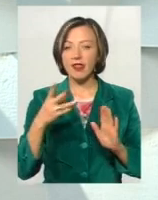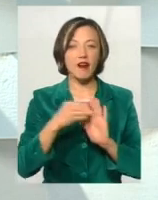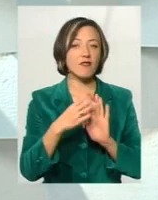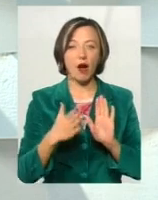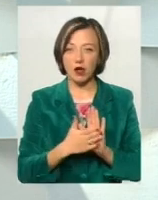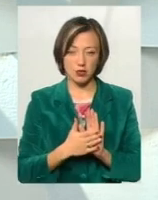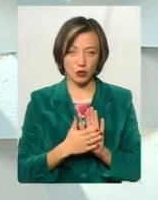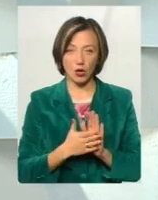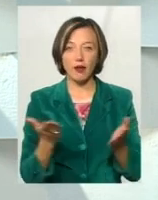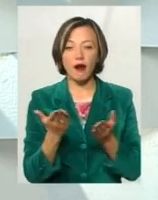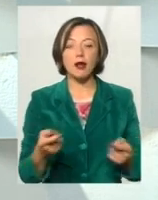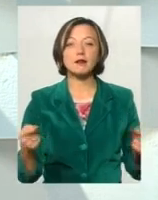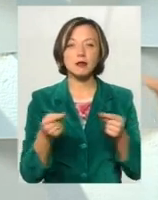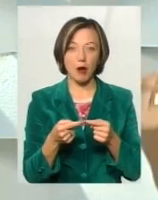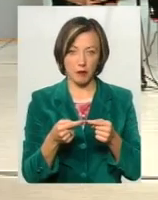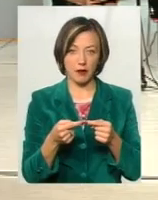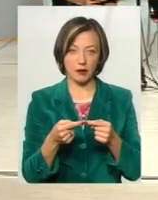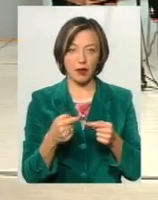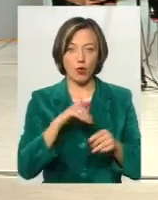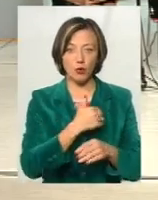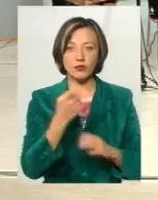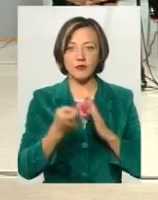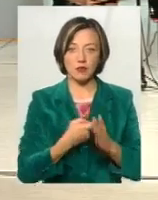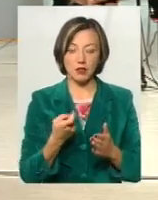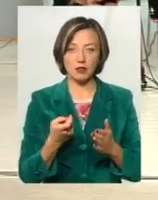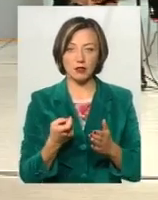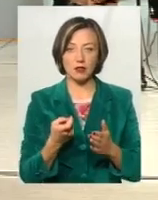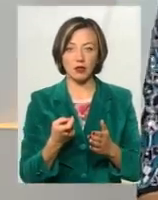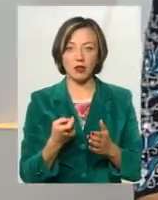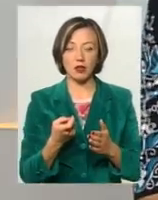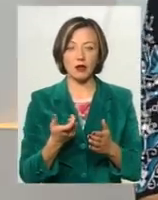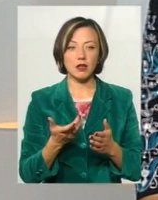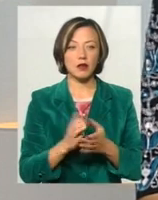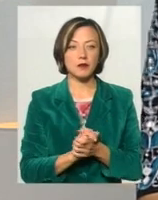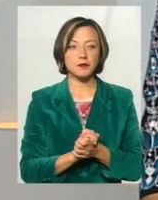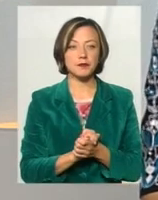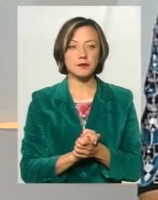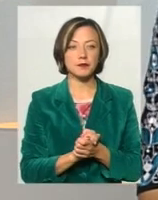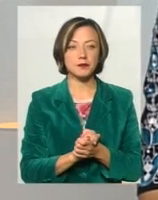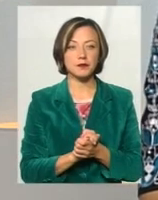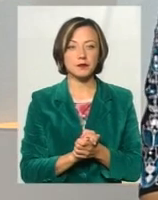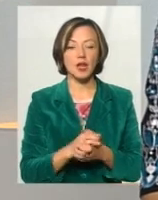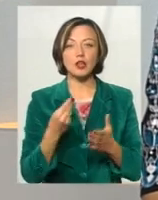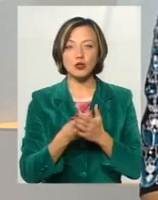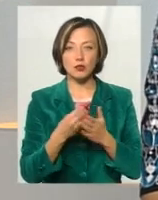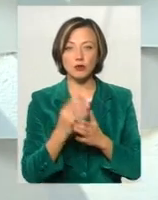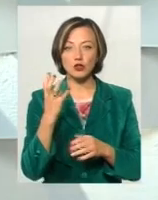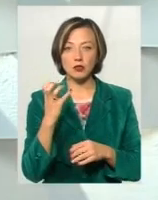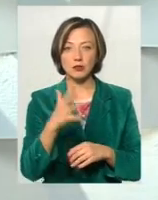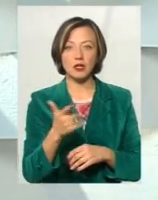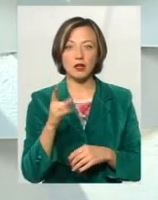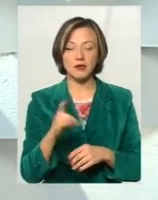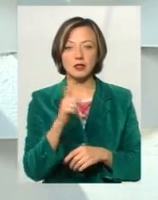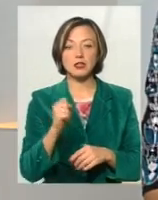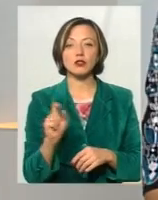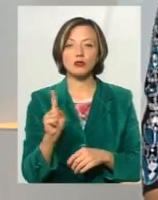розумієте? Яка саме? От я хочу знати, яка під час надання додаткової сума стоїть 450 гривень. За під час